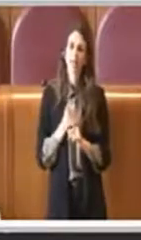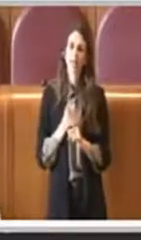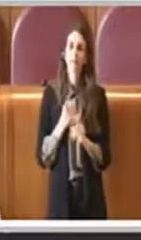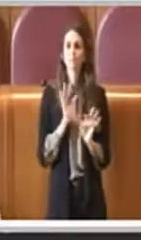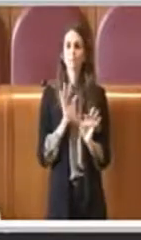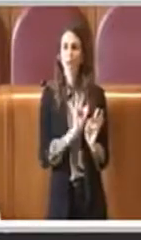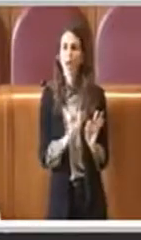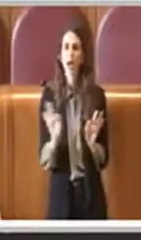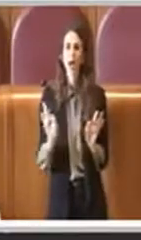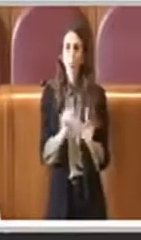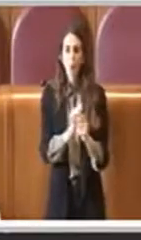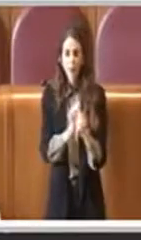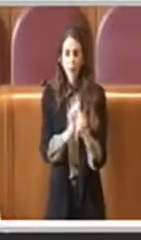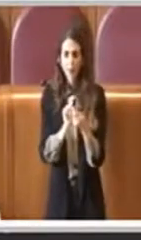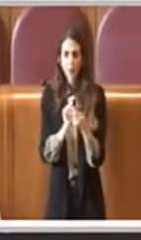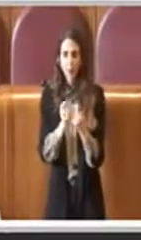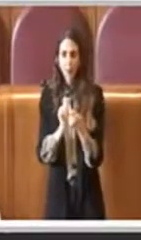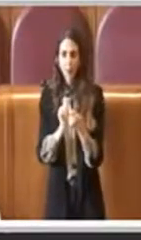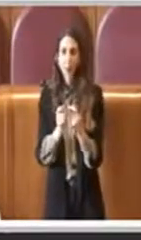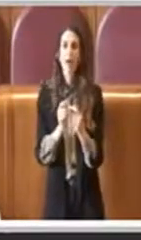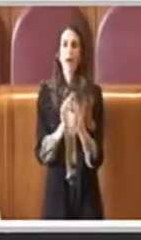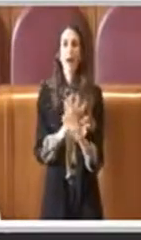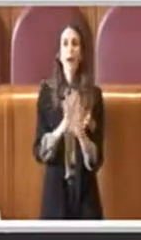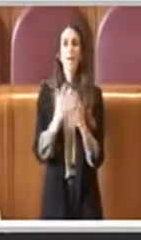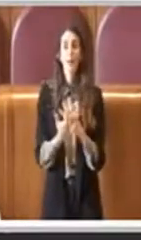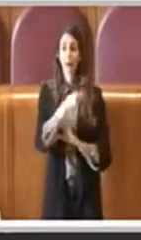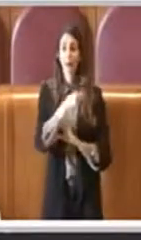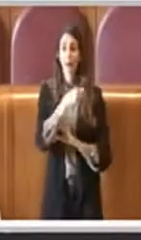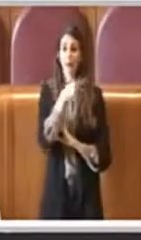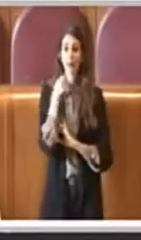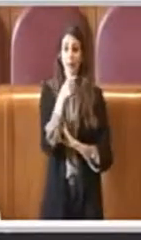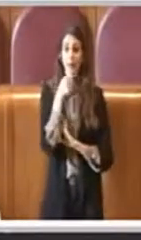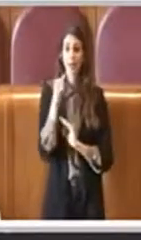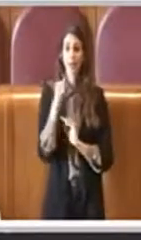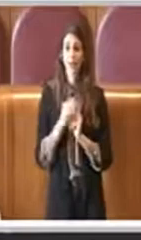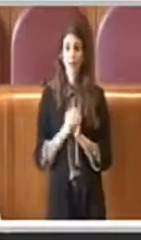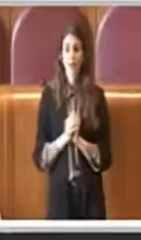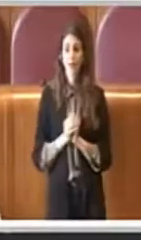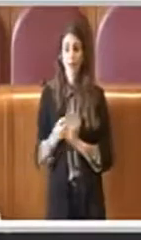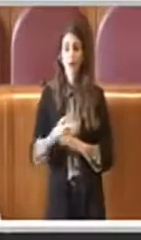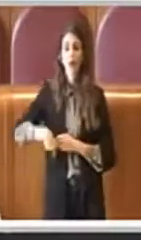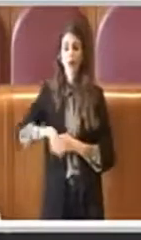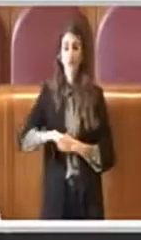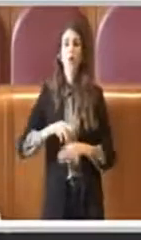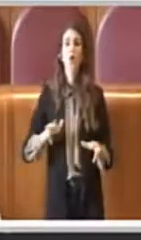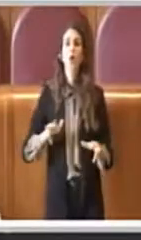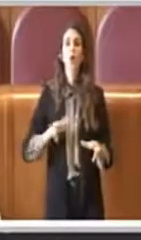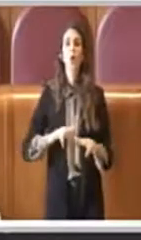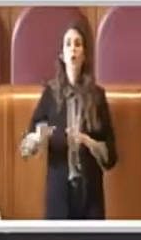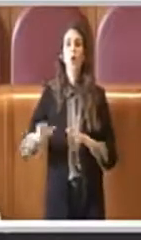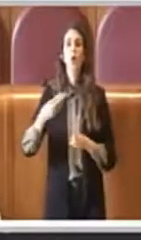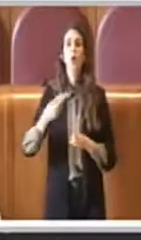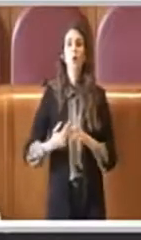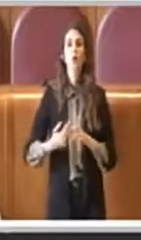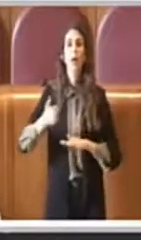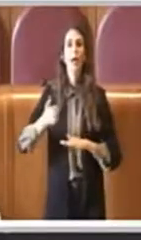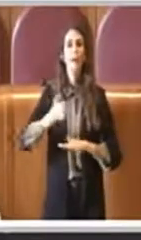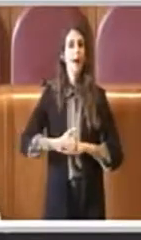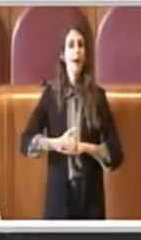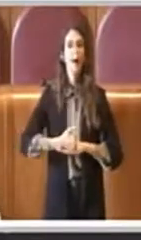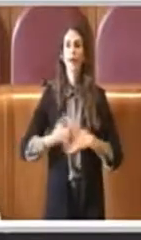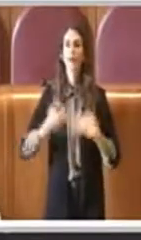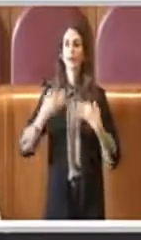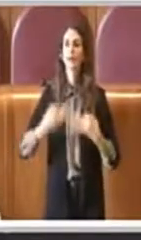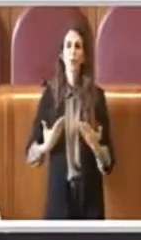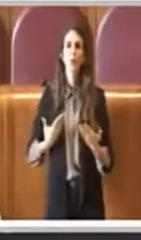alcuni cambiamenti che sono sicuramente necessari, e il nostro comune, Roma Capitale, certamente avanzerà